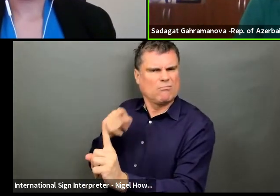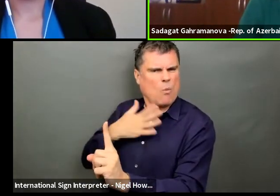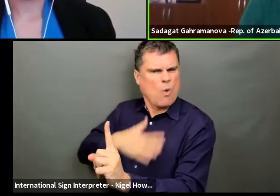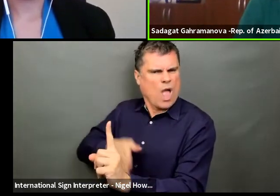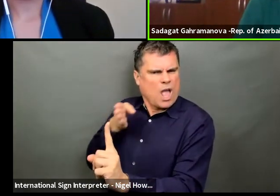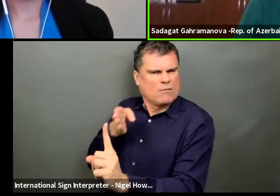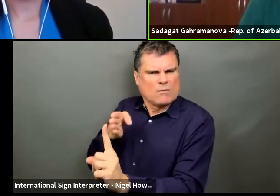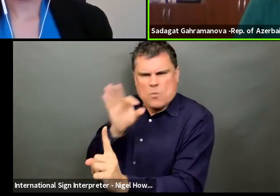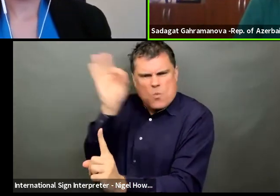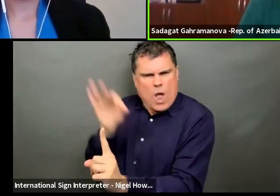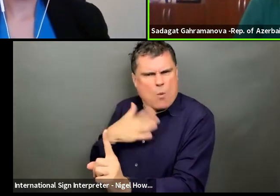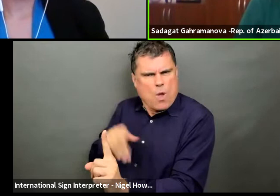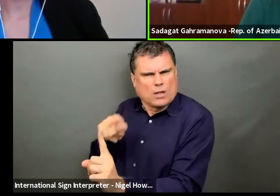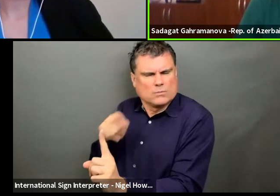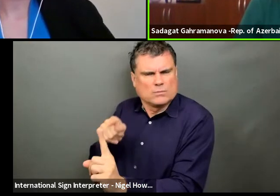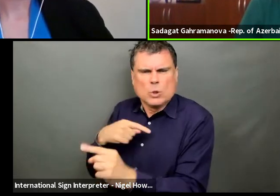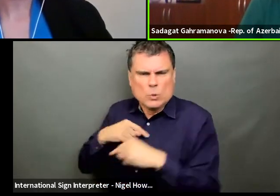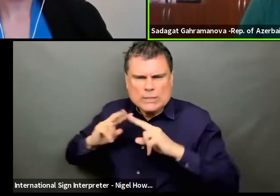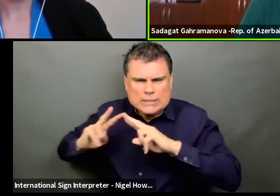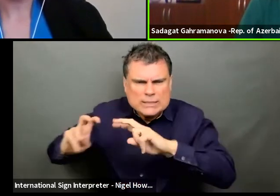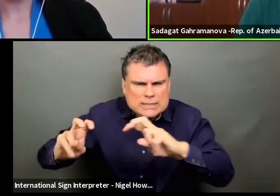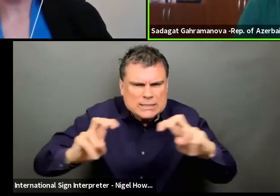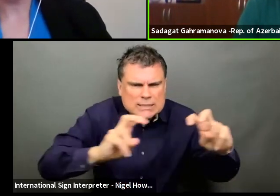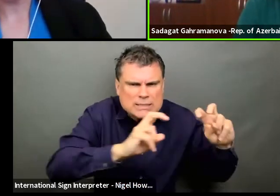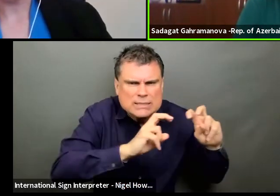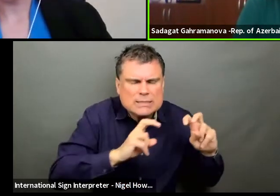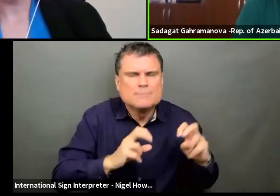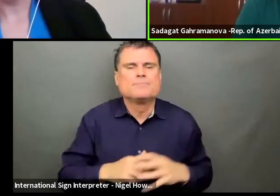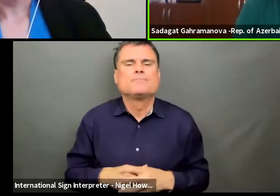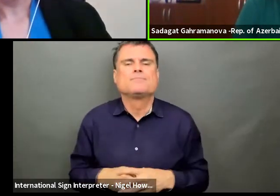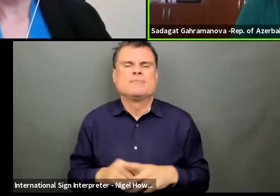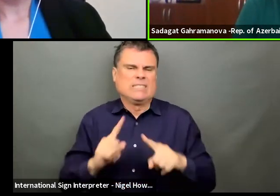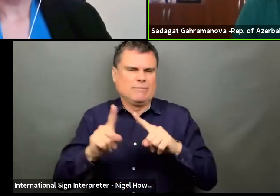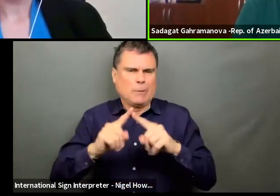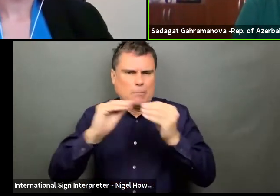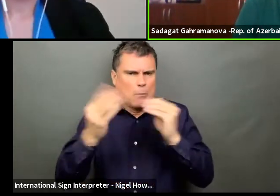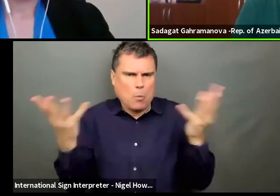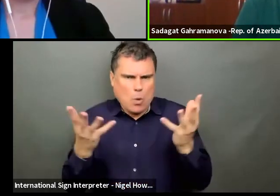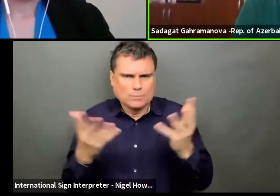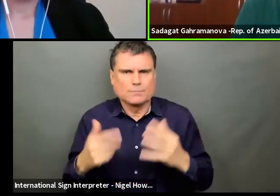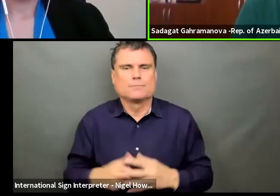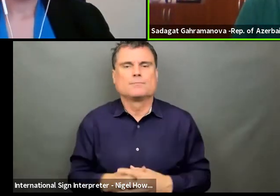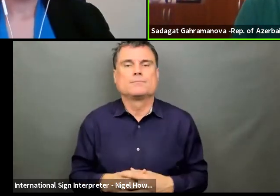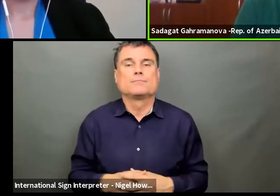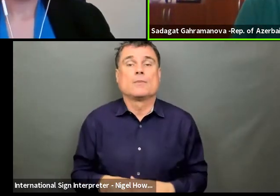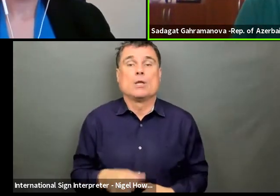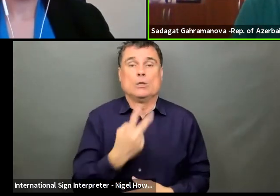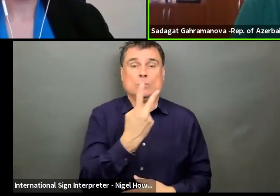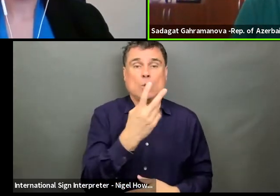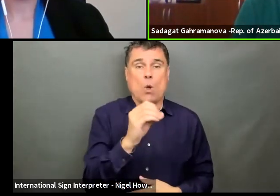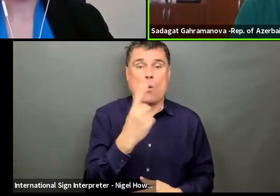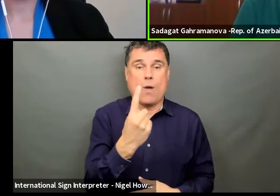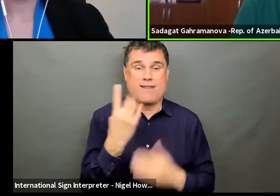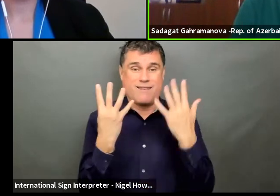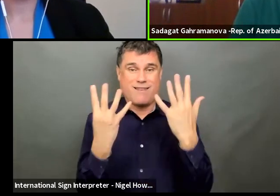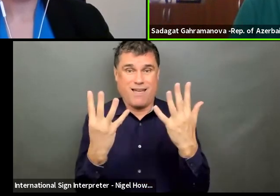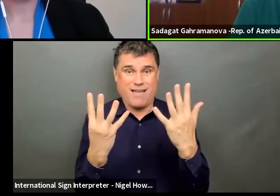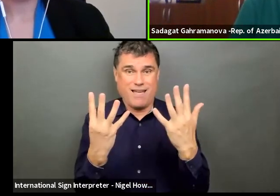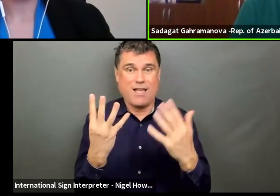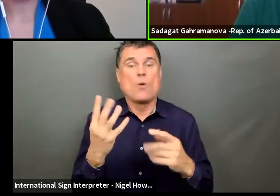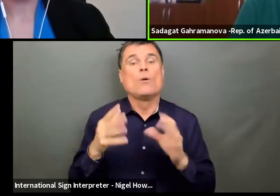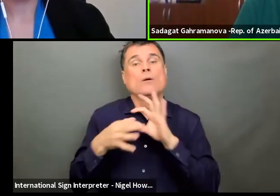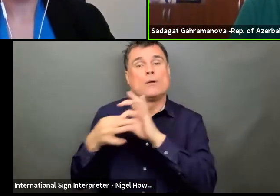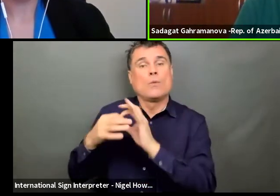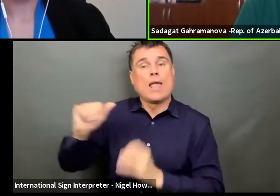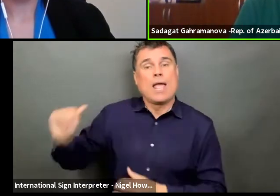оценка страны, где вопросам селективных абортов было уделено особое внимание.